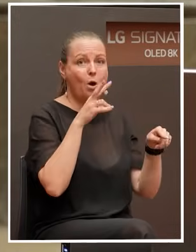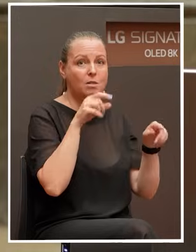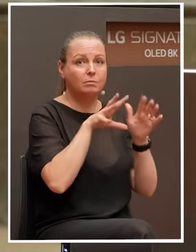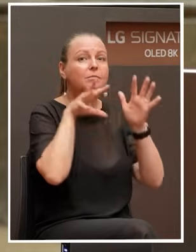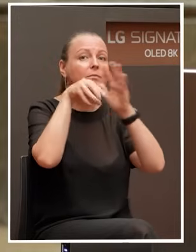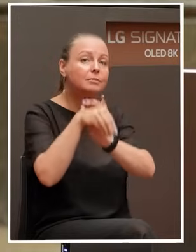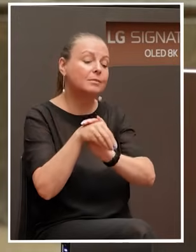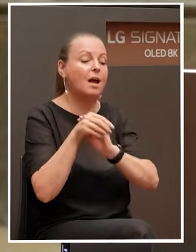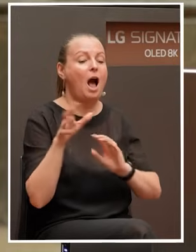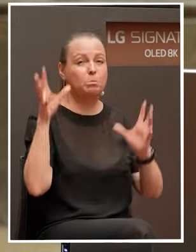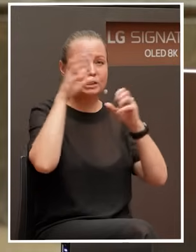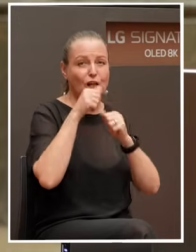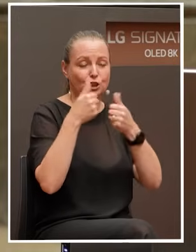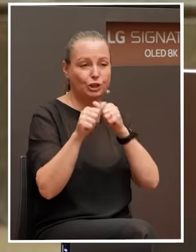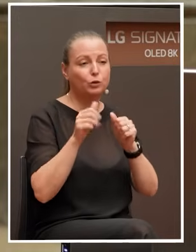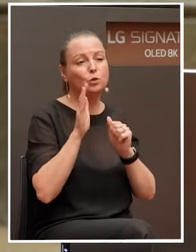живописи только в